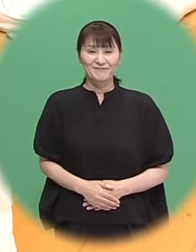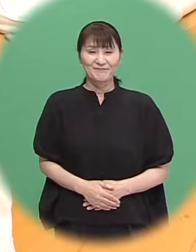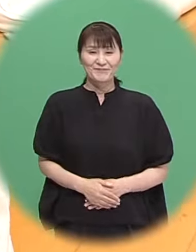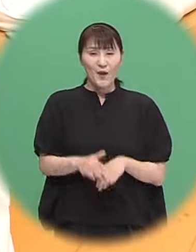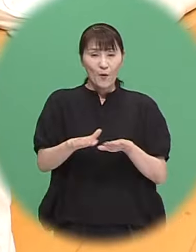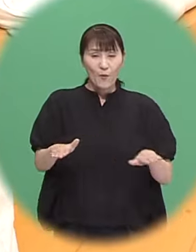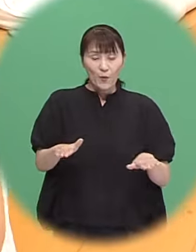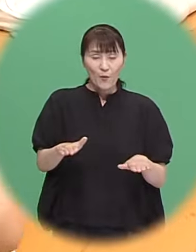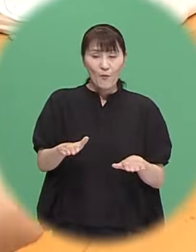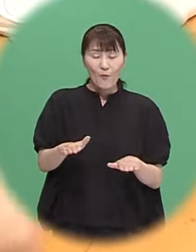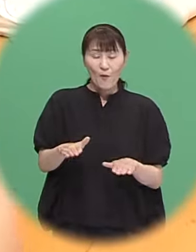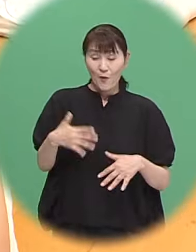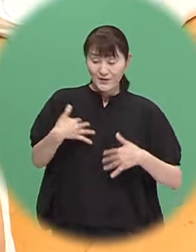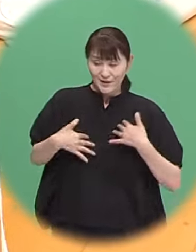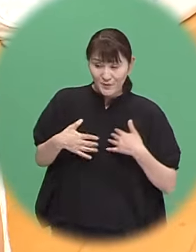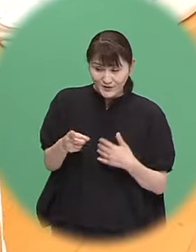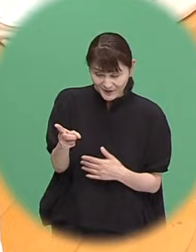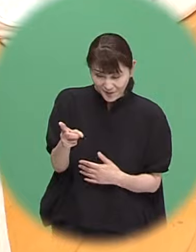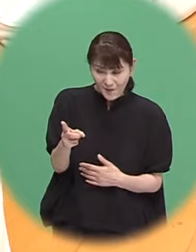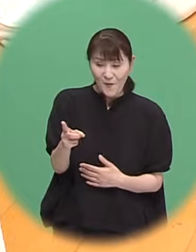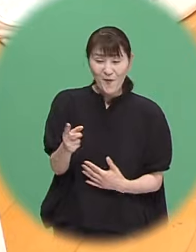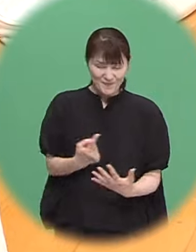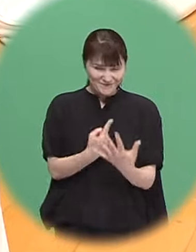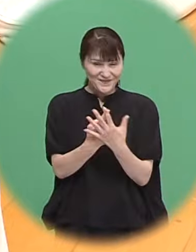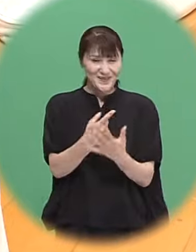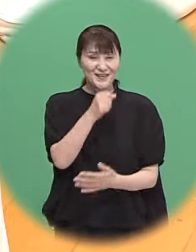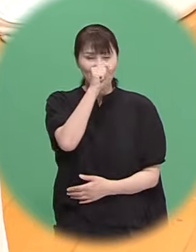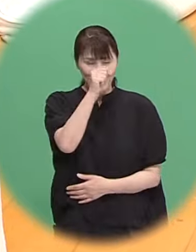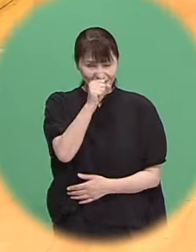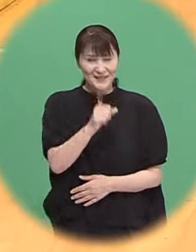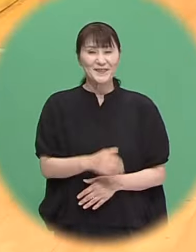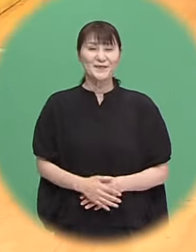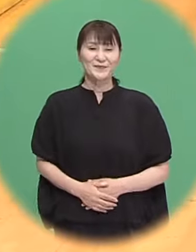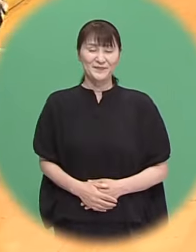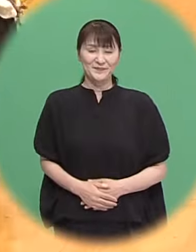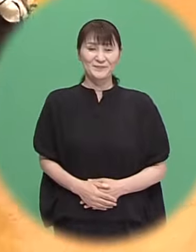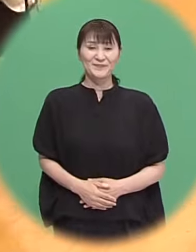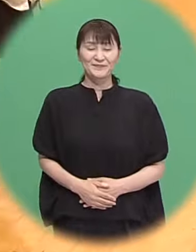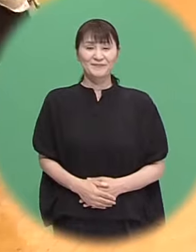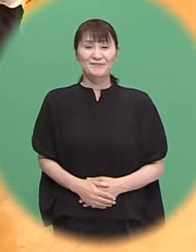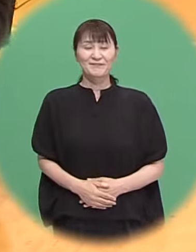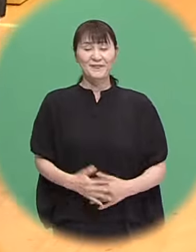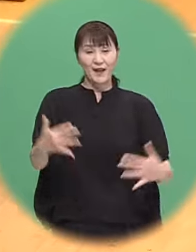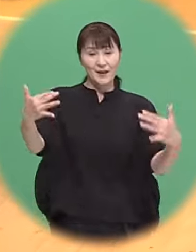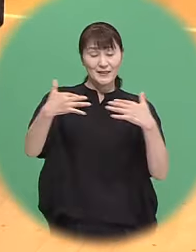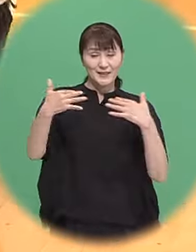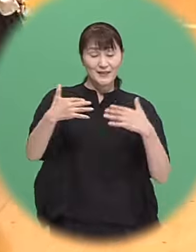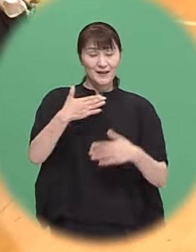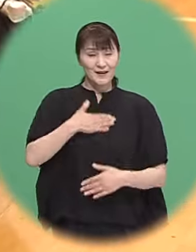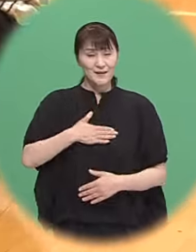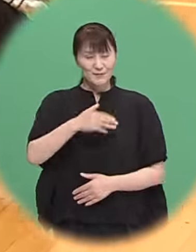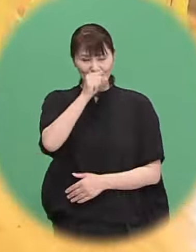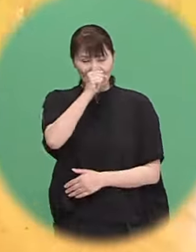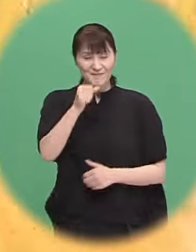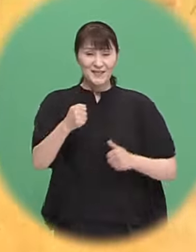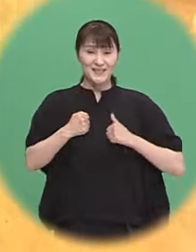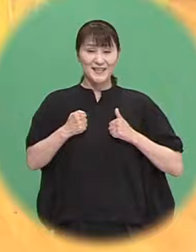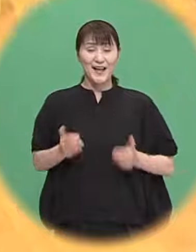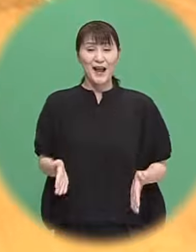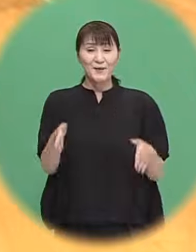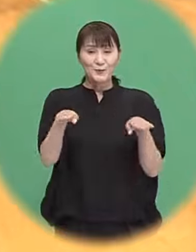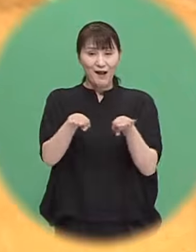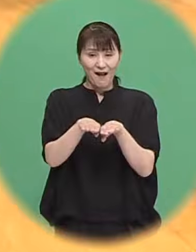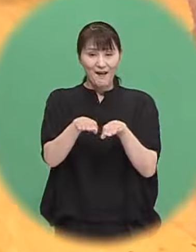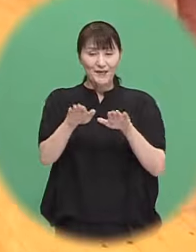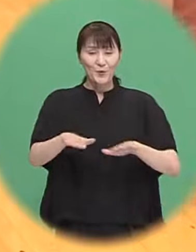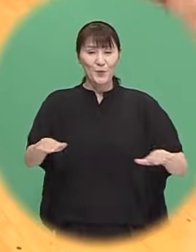がすごい楽しんでるので連れてきてよかったなって思いますしっかりと冷房が効いた体育館で